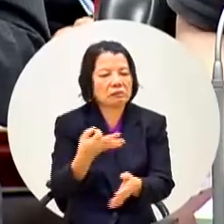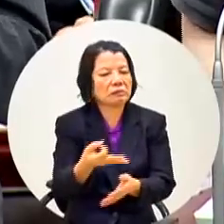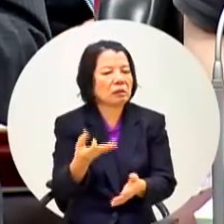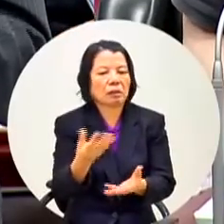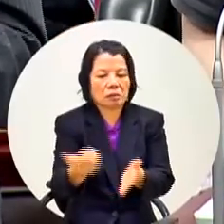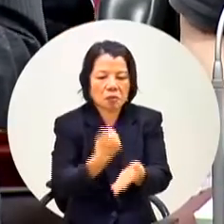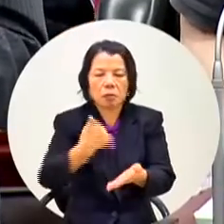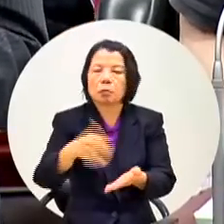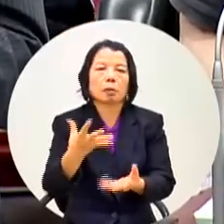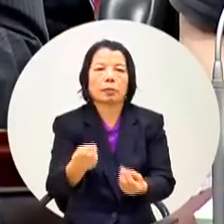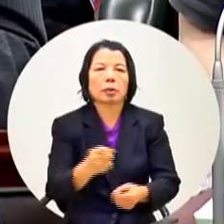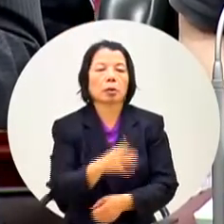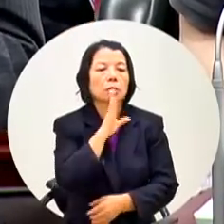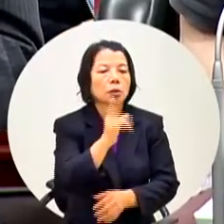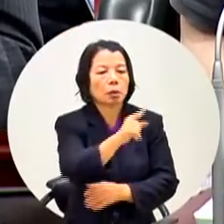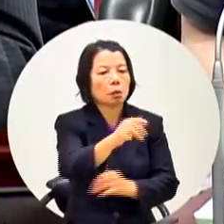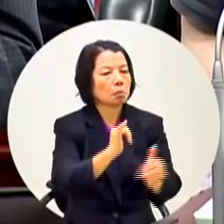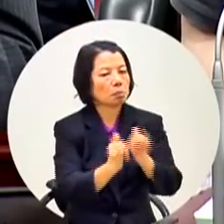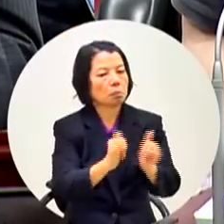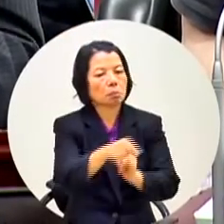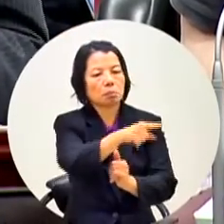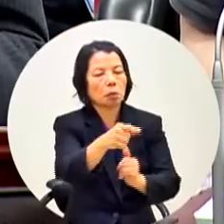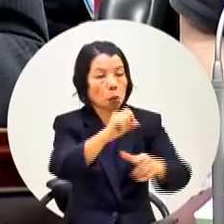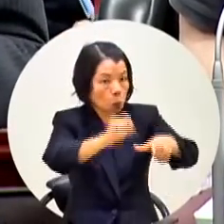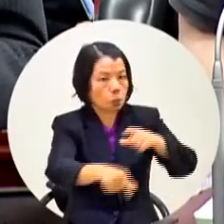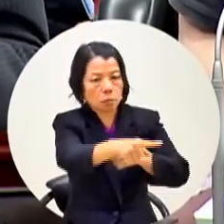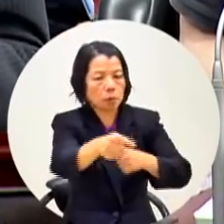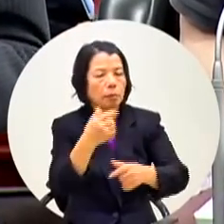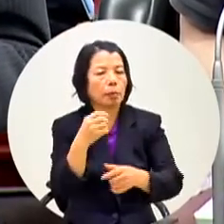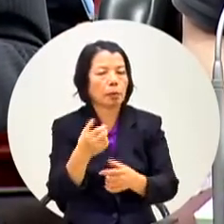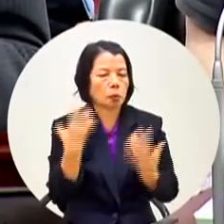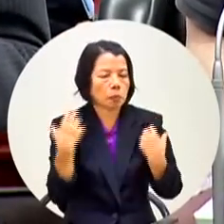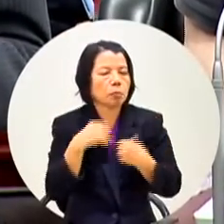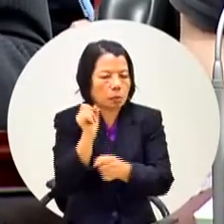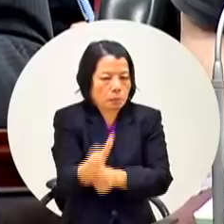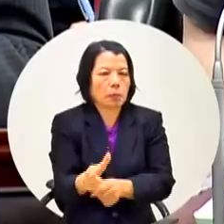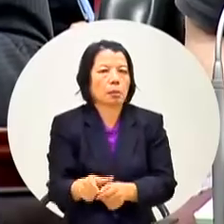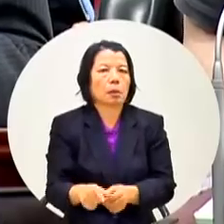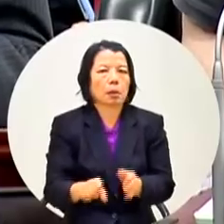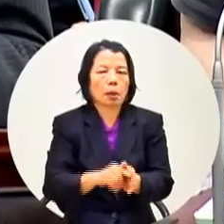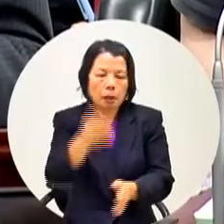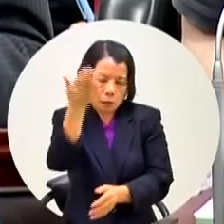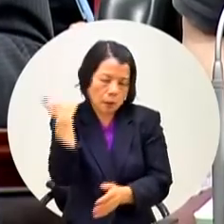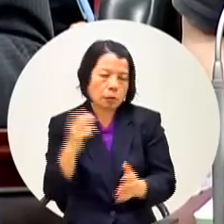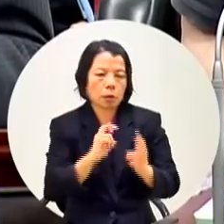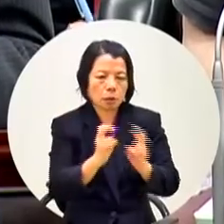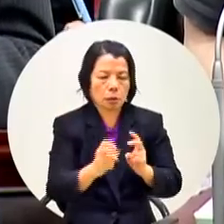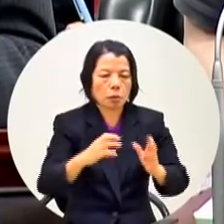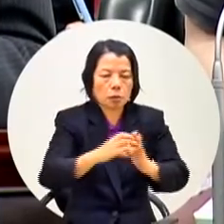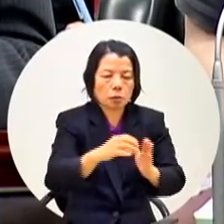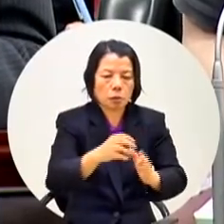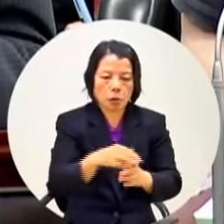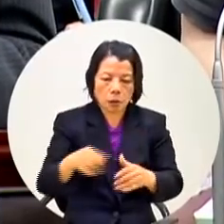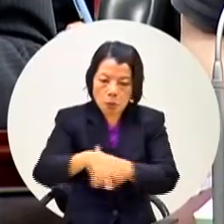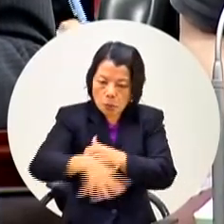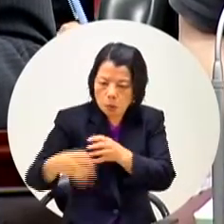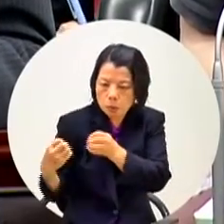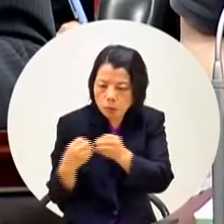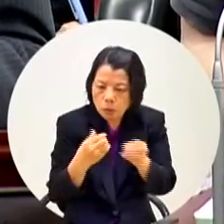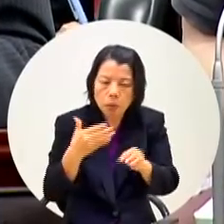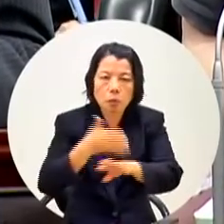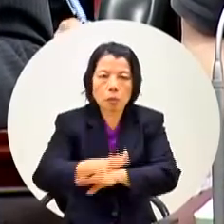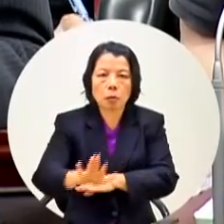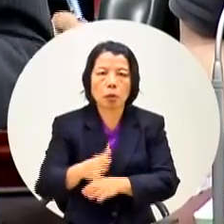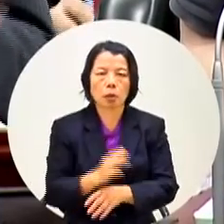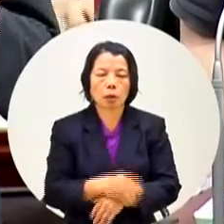15列车就没有这个相关的费用。但是当时捷运局有内部有经过讨论之后，它可以调整土地用地费，也就是土地用地费是